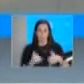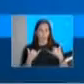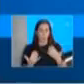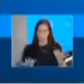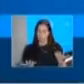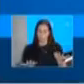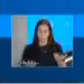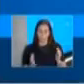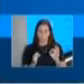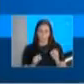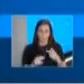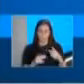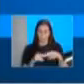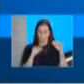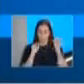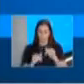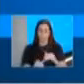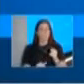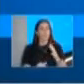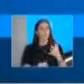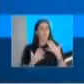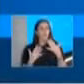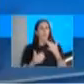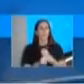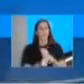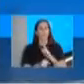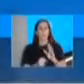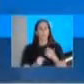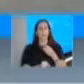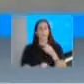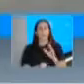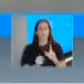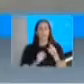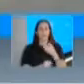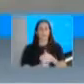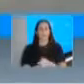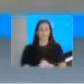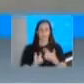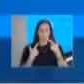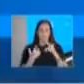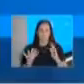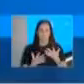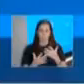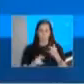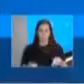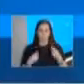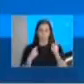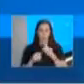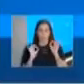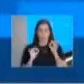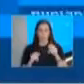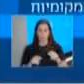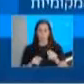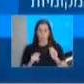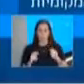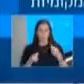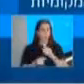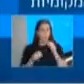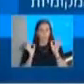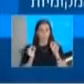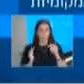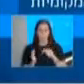שעכשיו נמצאות על סף קריסה, קצת על מה שאתם עושים וקצת על מה שעשוי לי. אני אסביר קודם כל מה זה חינוך בלתי פורמלי. חינוך בלתי